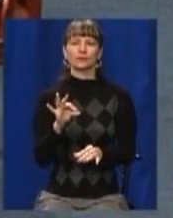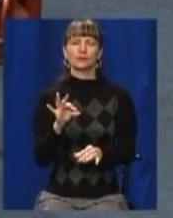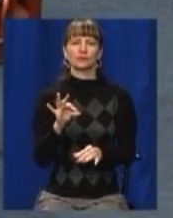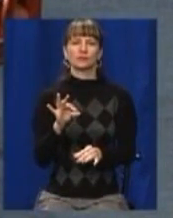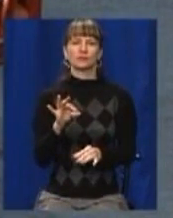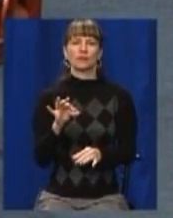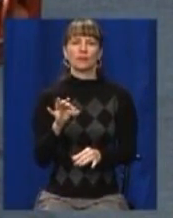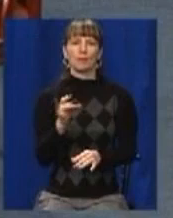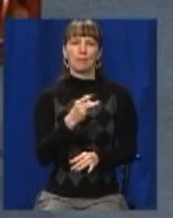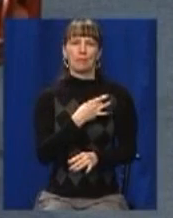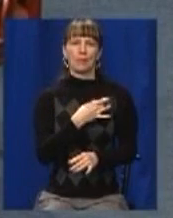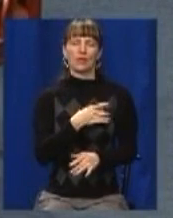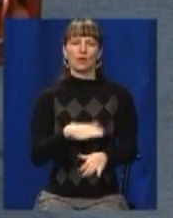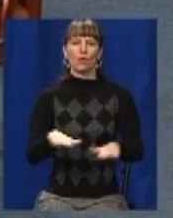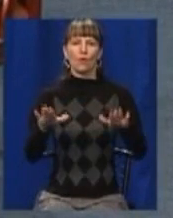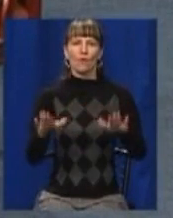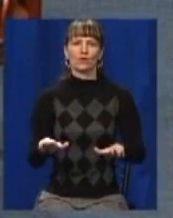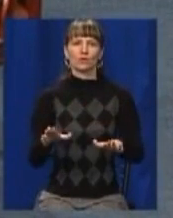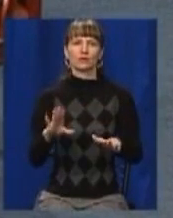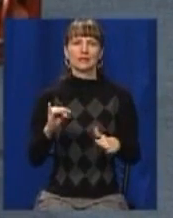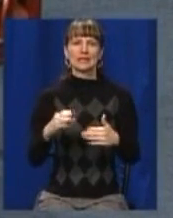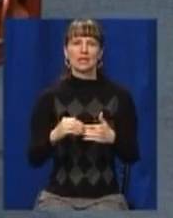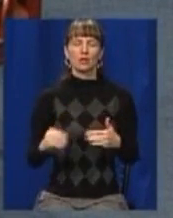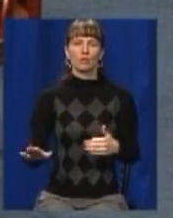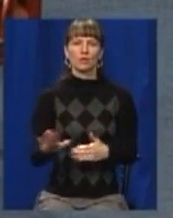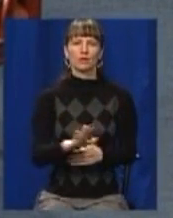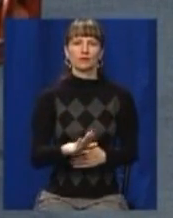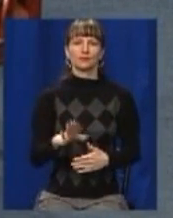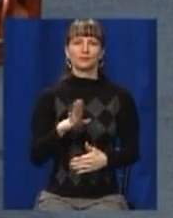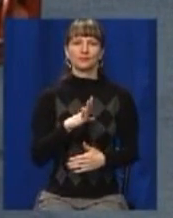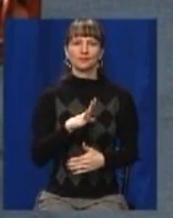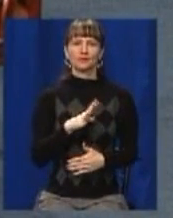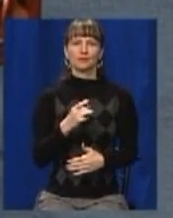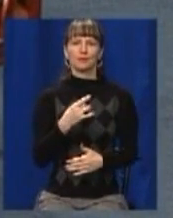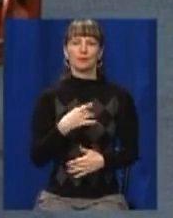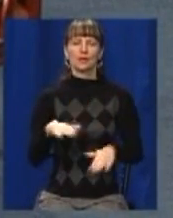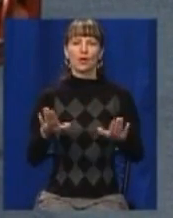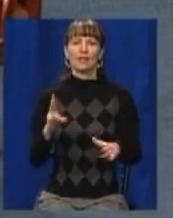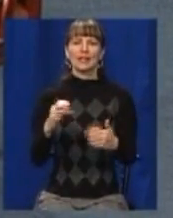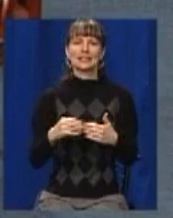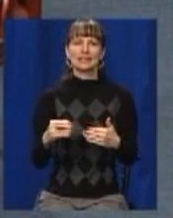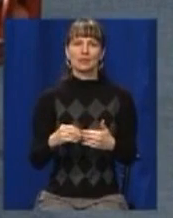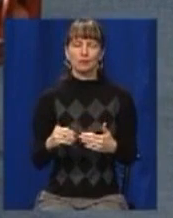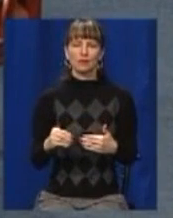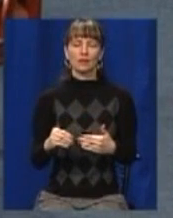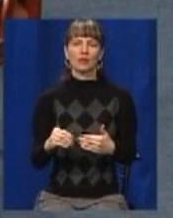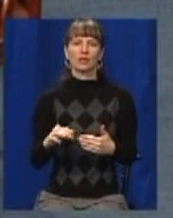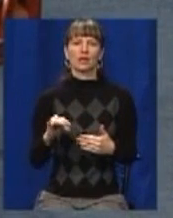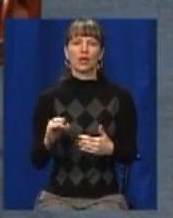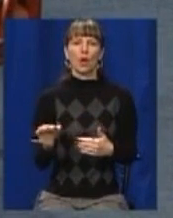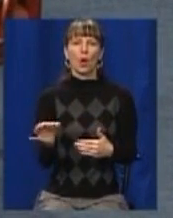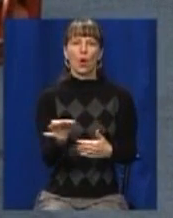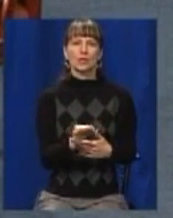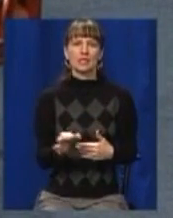Про білу ковдру та землю, я знаю, чубкову, знаєш, одна була насправді? Була біла ковдра на землі, а озера вкрила біла